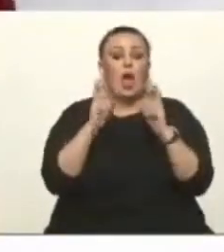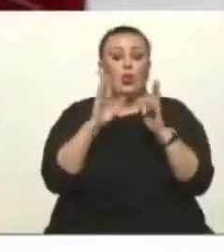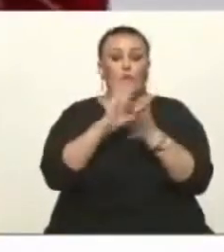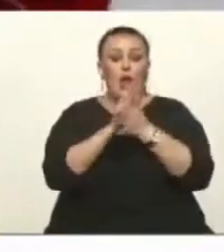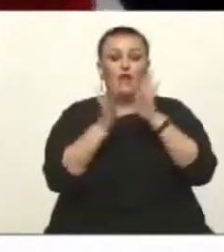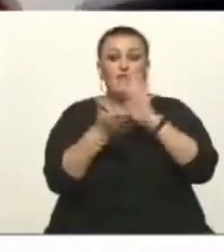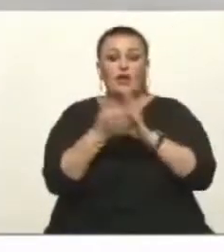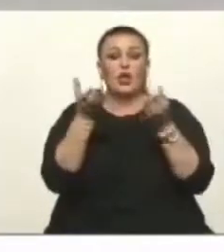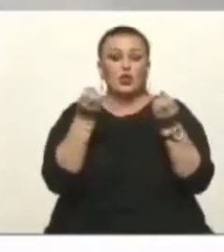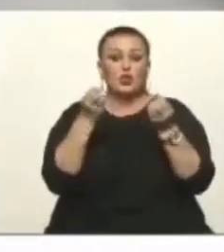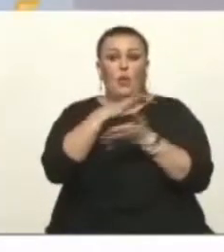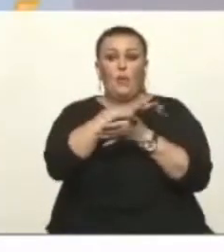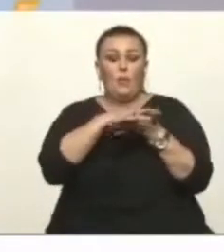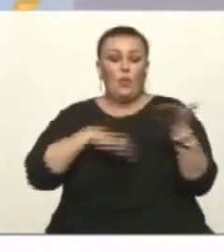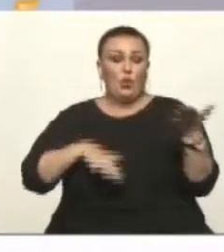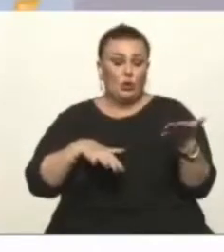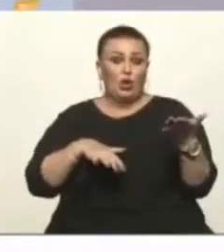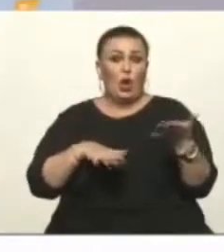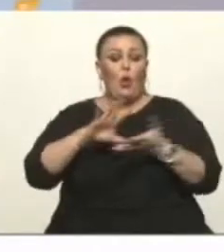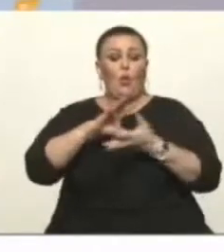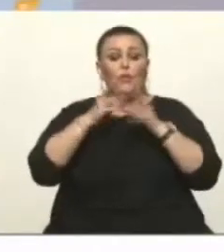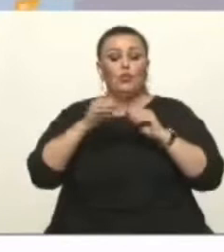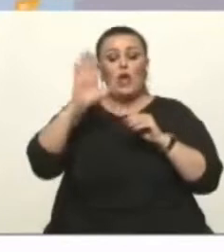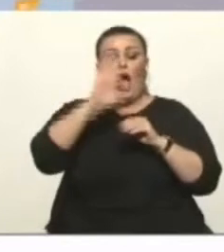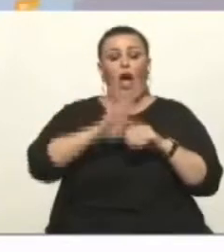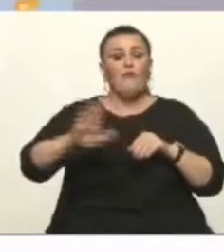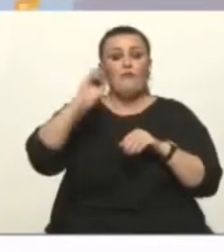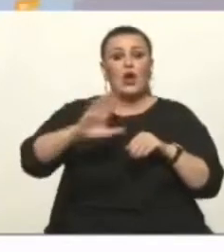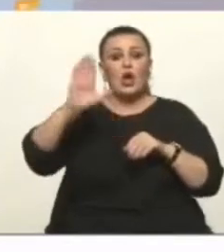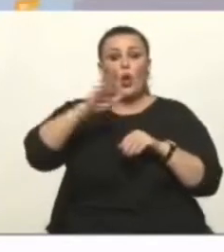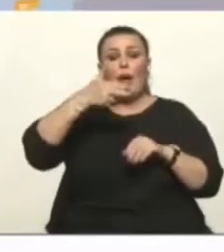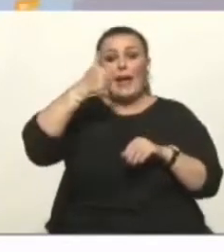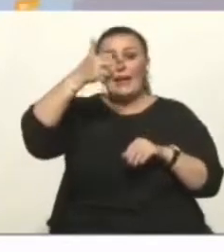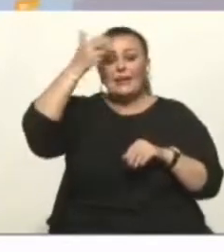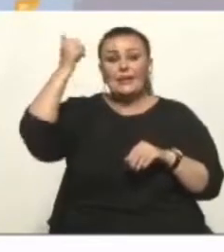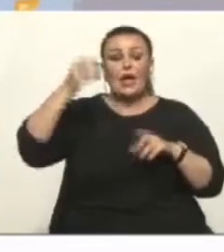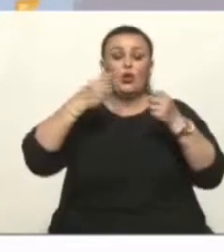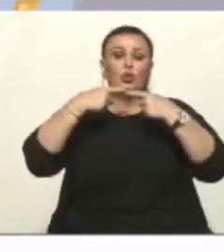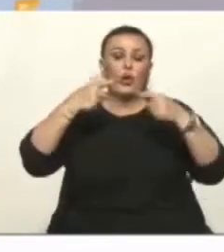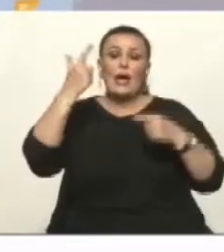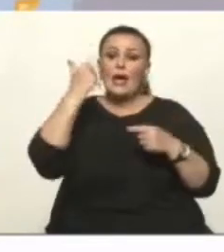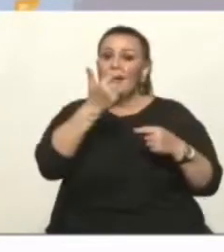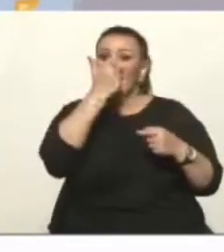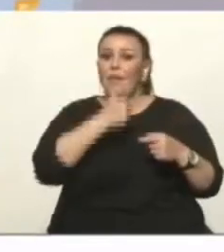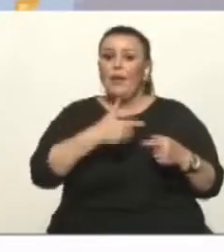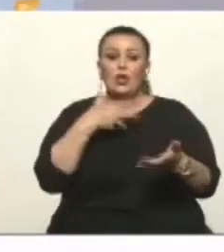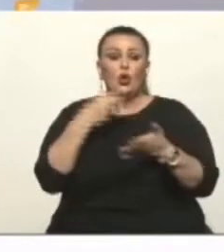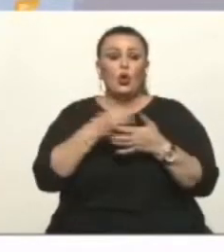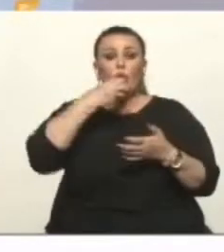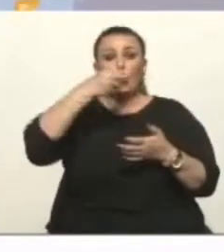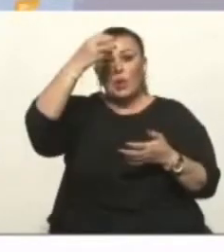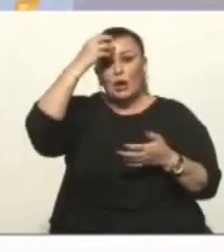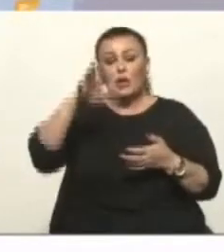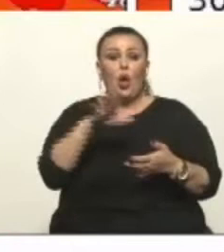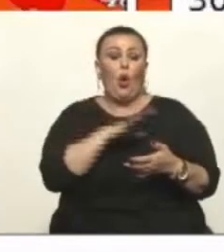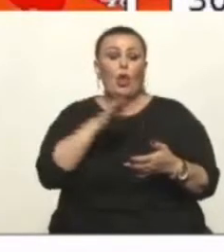vəziyyət davam edir. Bütün Avropa ölkələrində, İtaliyada, ondan başqa İspaniyanın özündə, Yunanıstanda